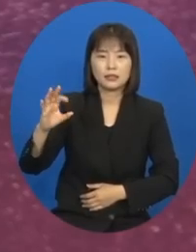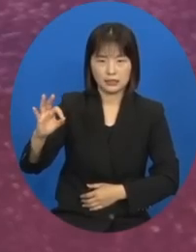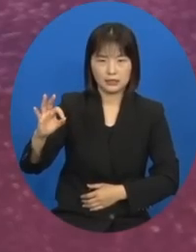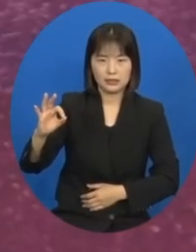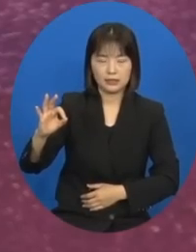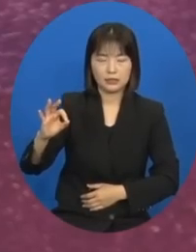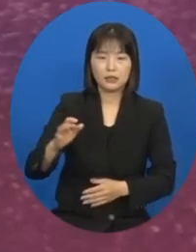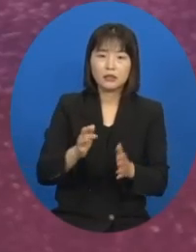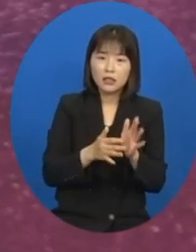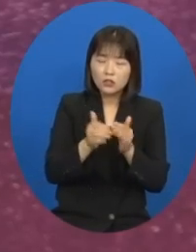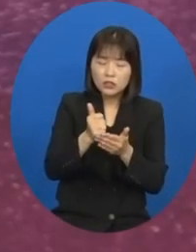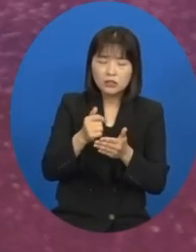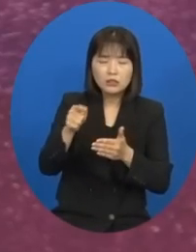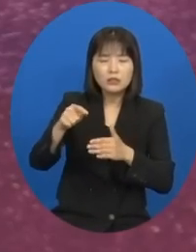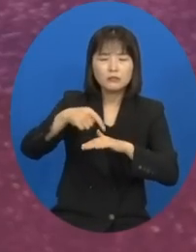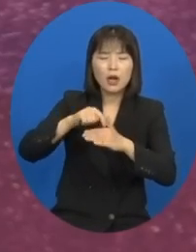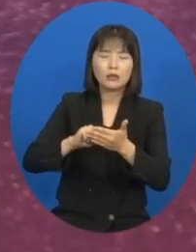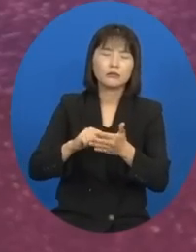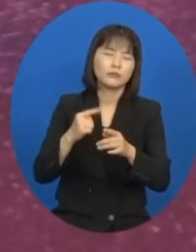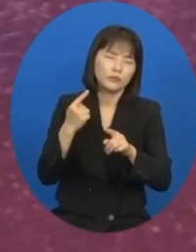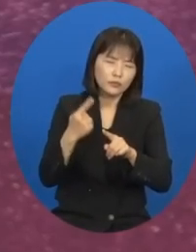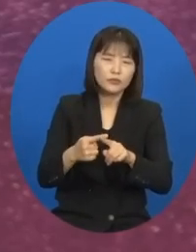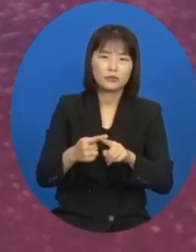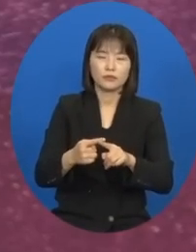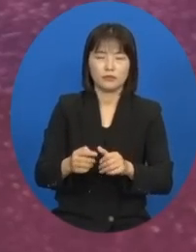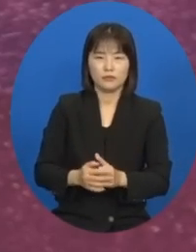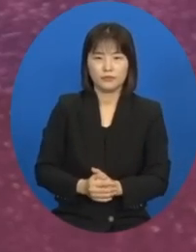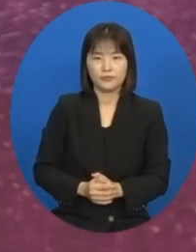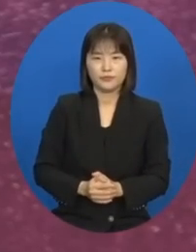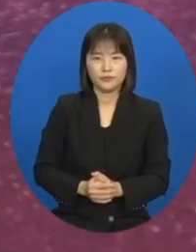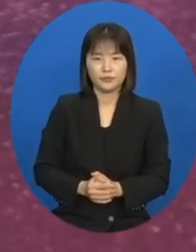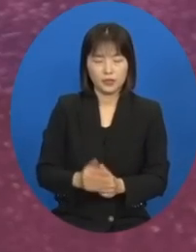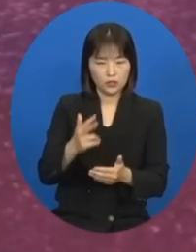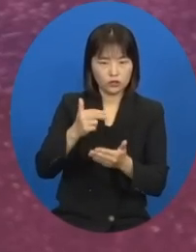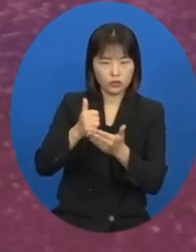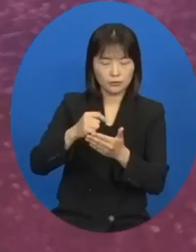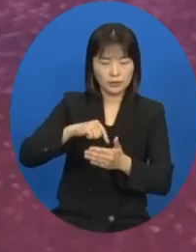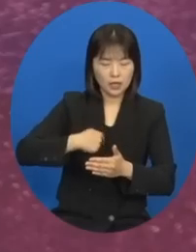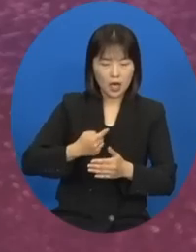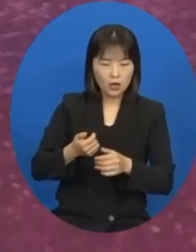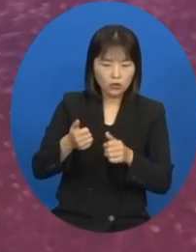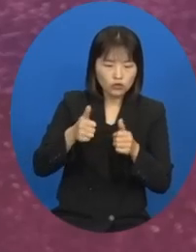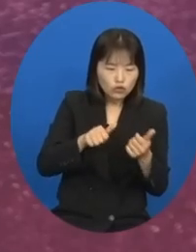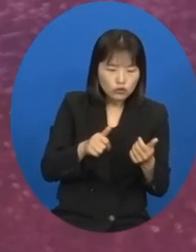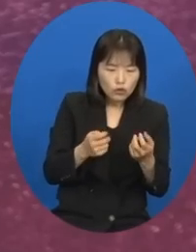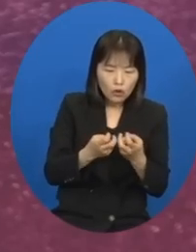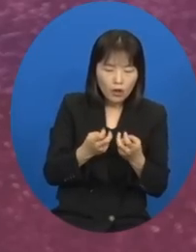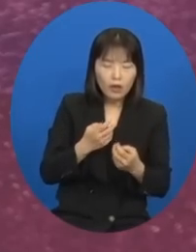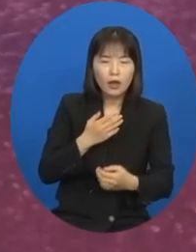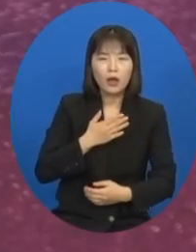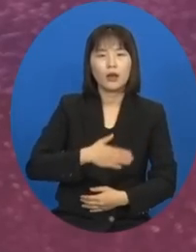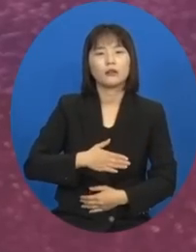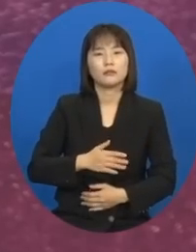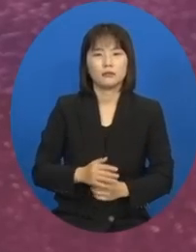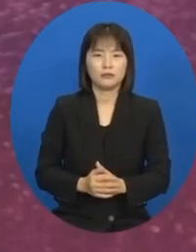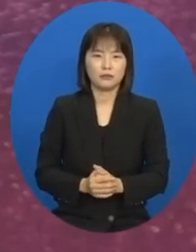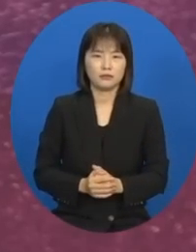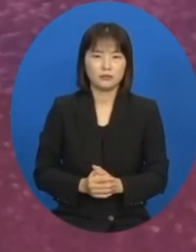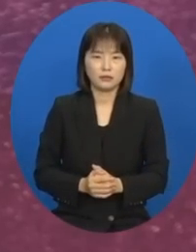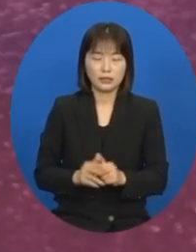그 마음 상태셨던 거예요 주님은 자신이 어떻게 죽으실지 아셨죠 그리고 주님은